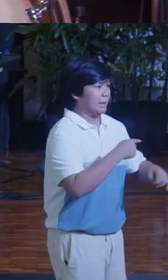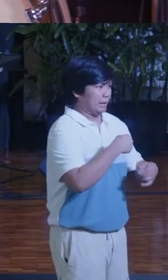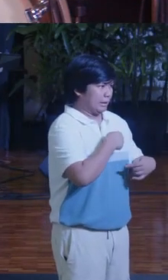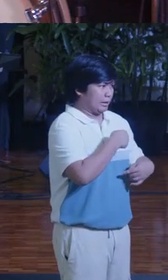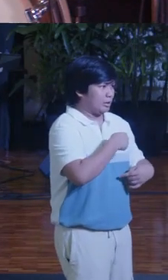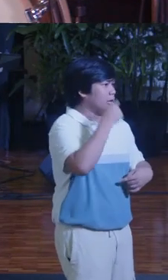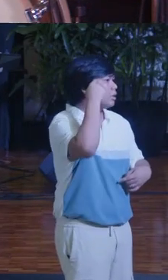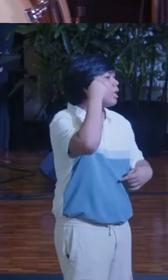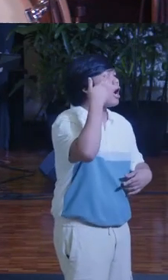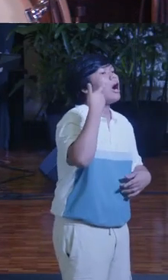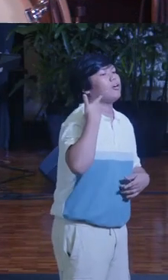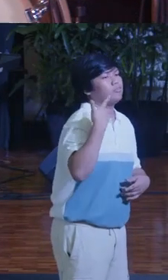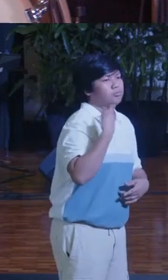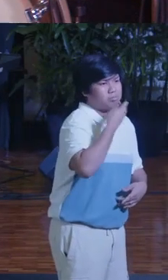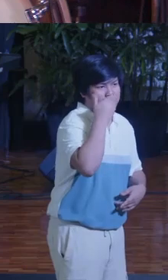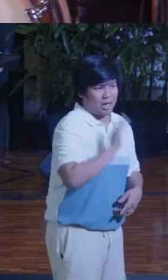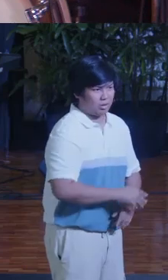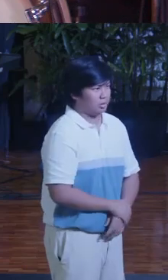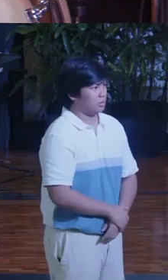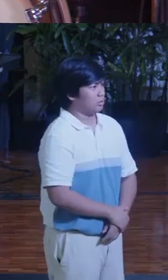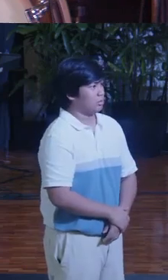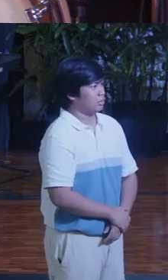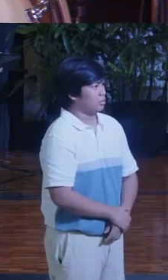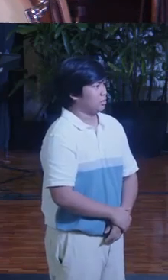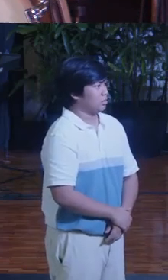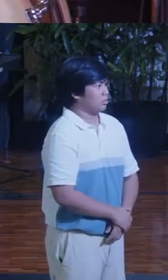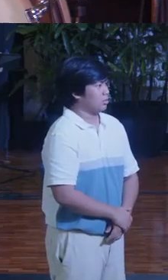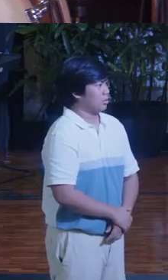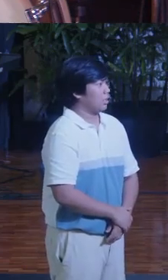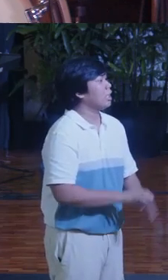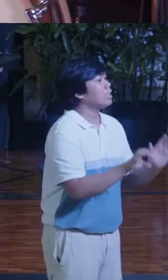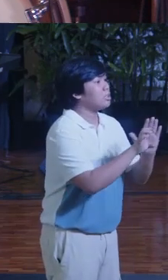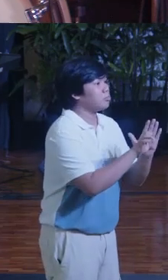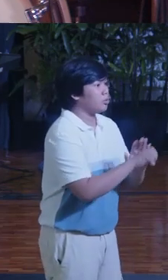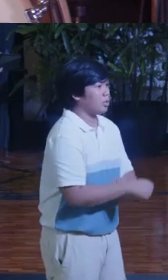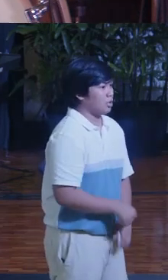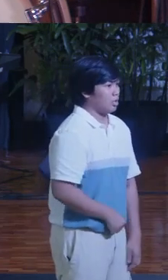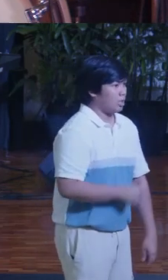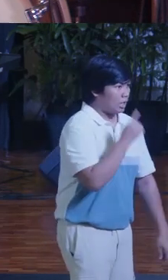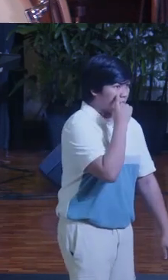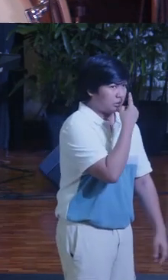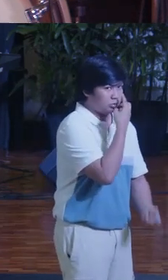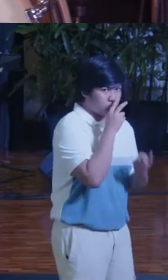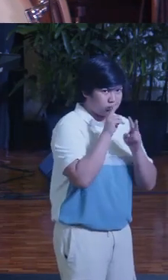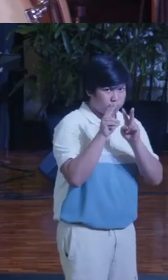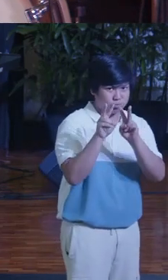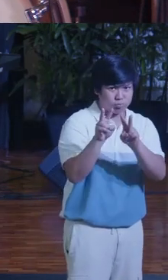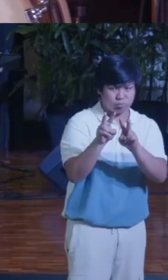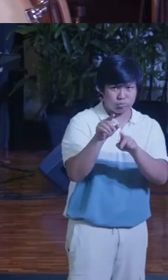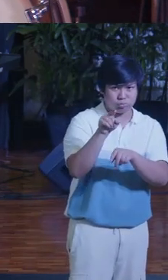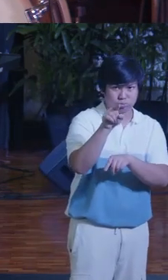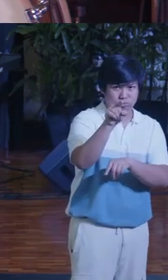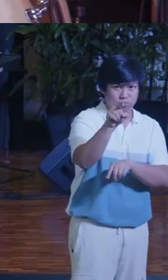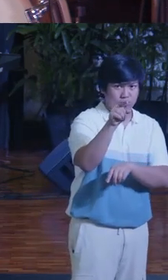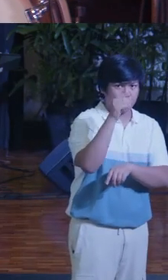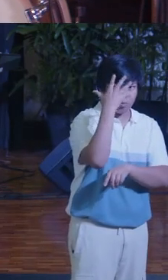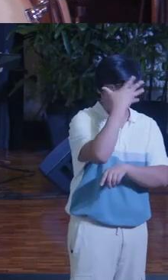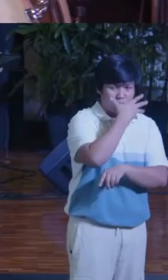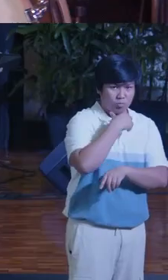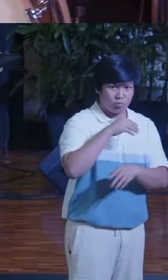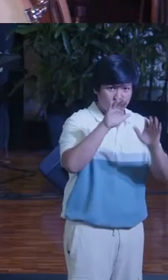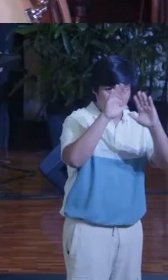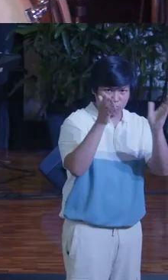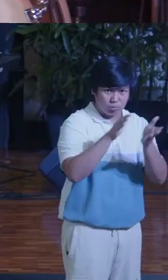Sabi ng Panginoon, tumingin ka lang sa babae na may pagnanasa, ikaw ay nangalo niya na. Sabi ng